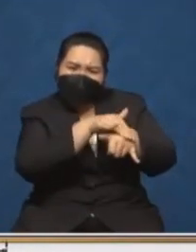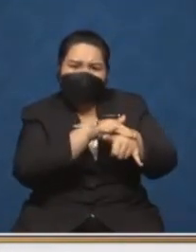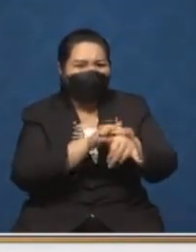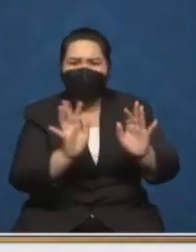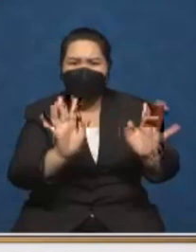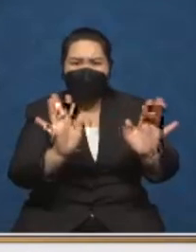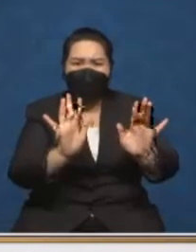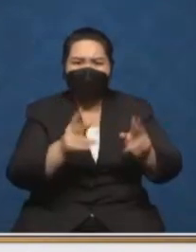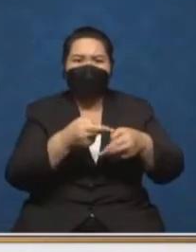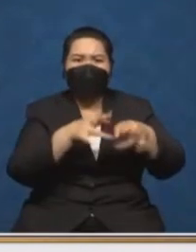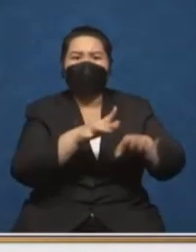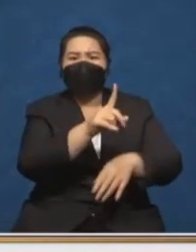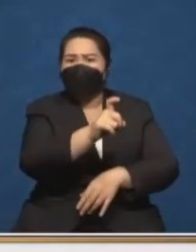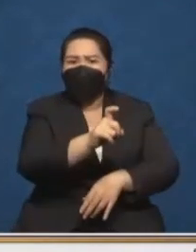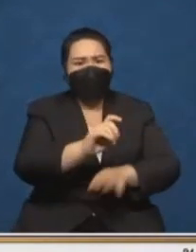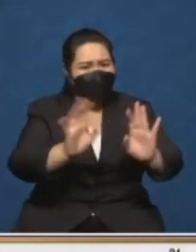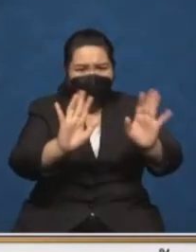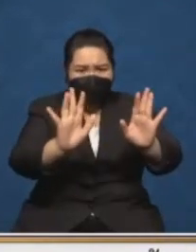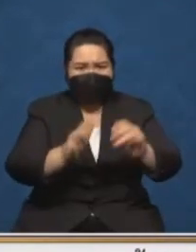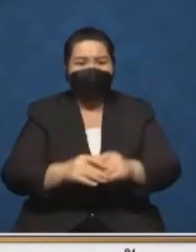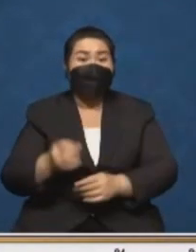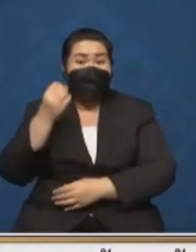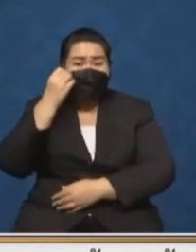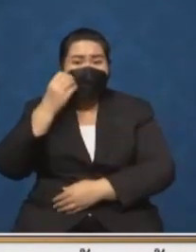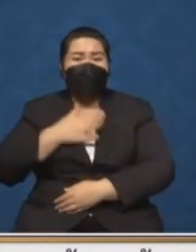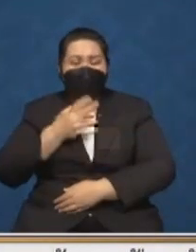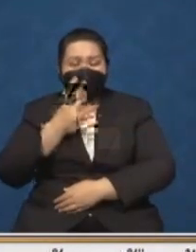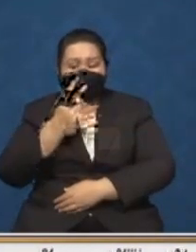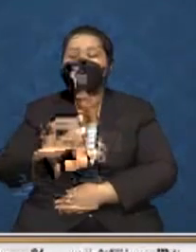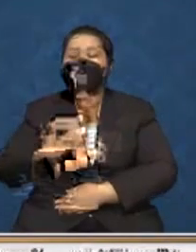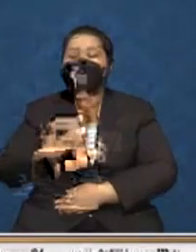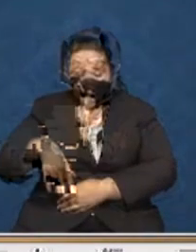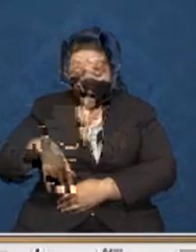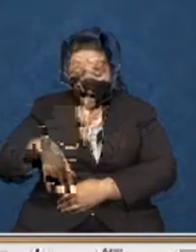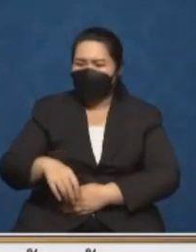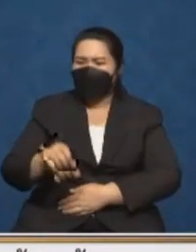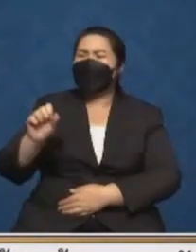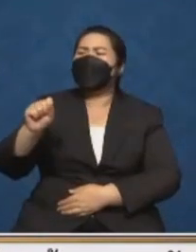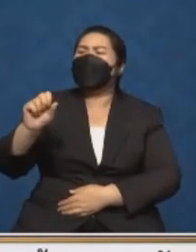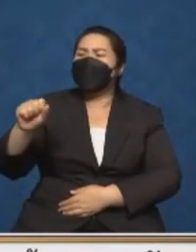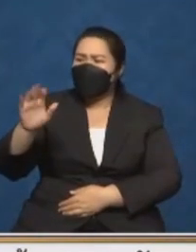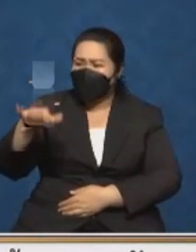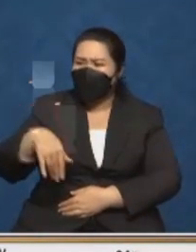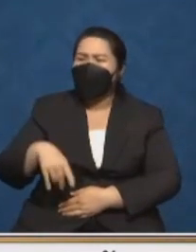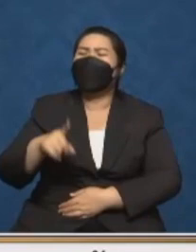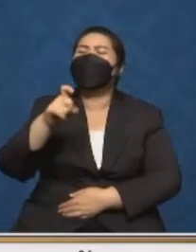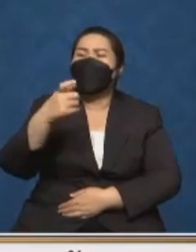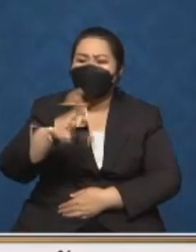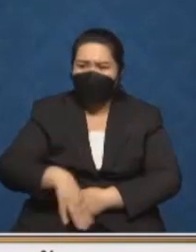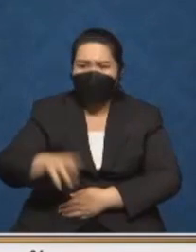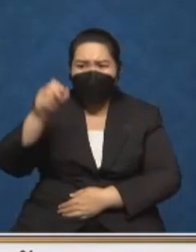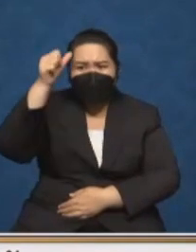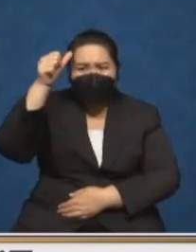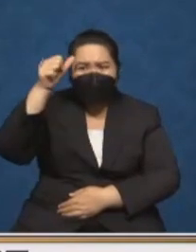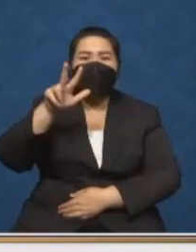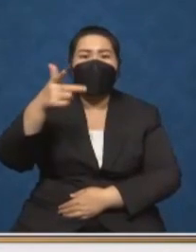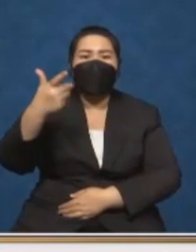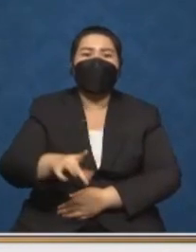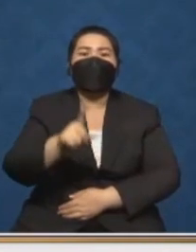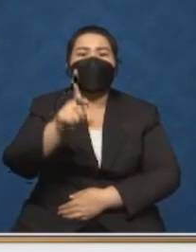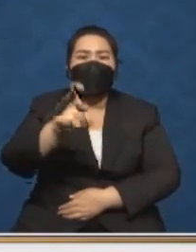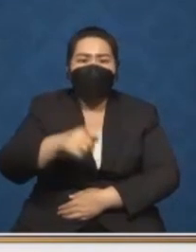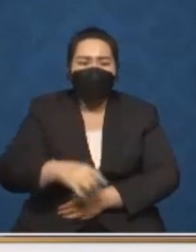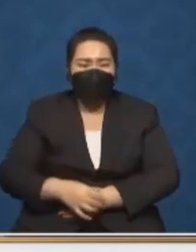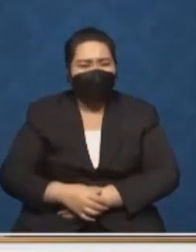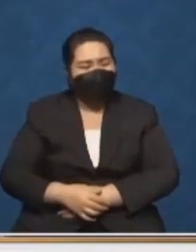ปลอยมันตายบางตัวที่บ้านผมบอกอ้ย สอ ตายแล้ววันนี้มัเป็อยู่ 3 วันตาย ไม่รทำยัไ